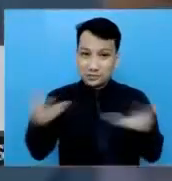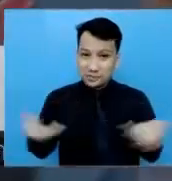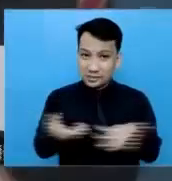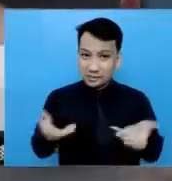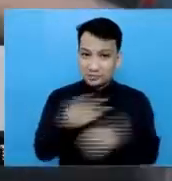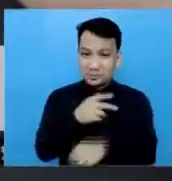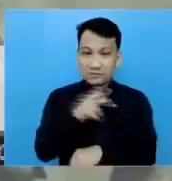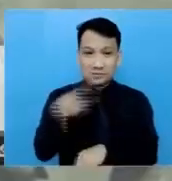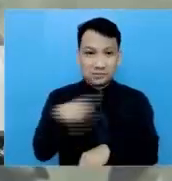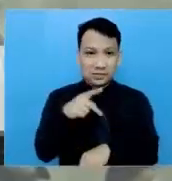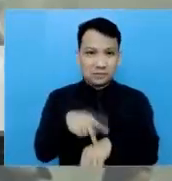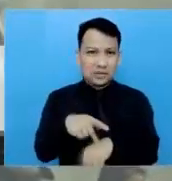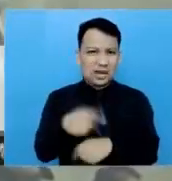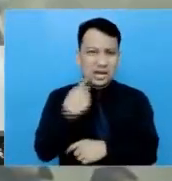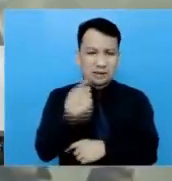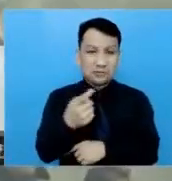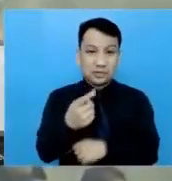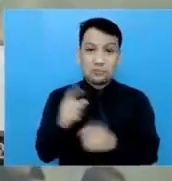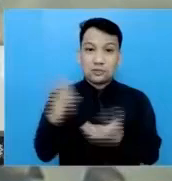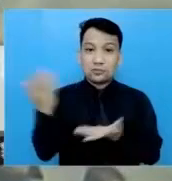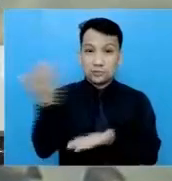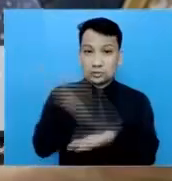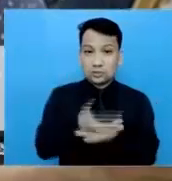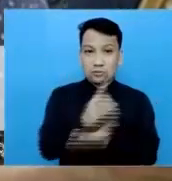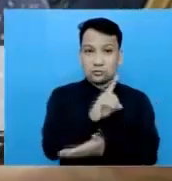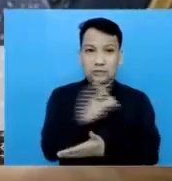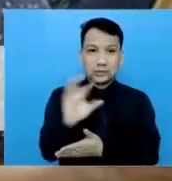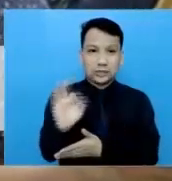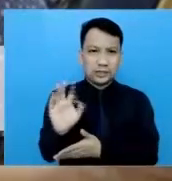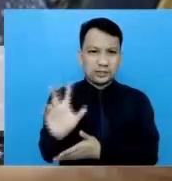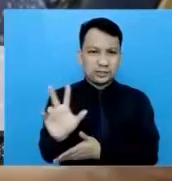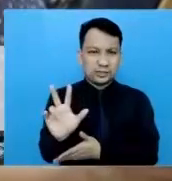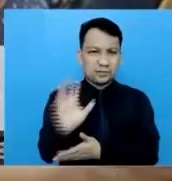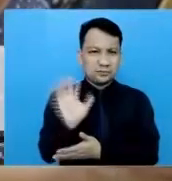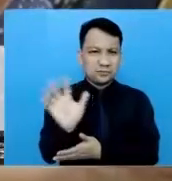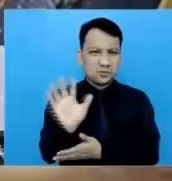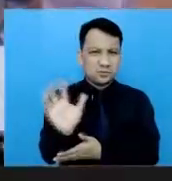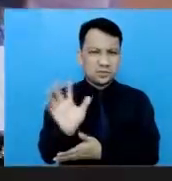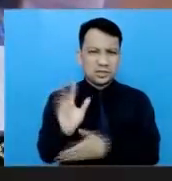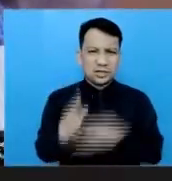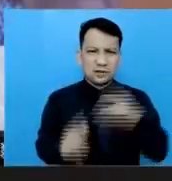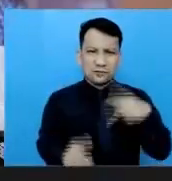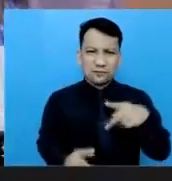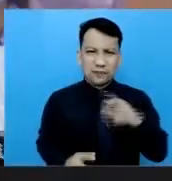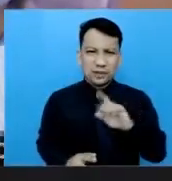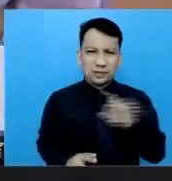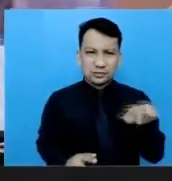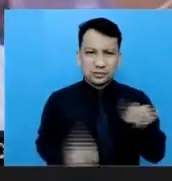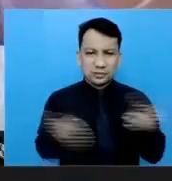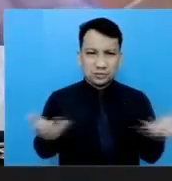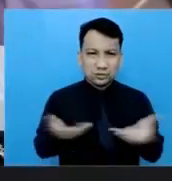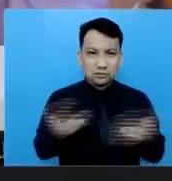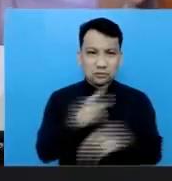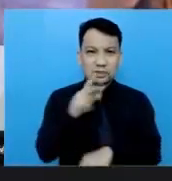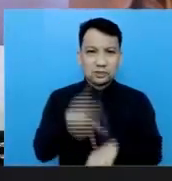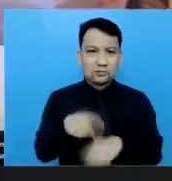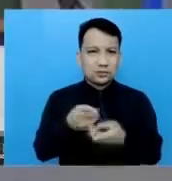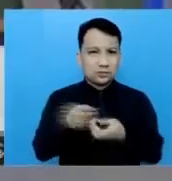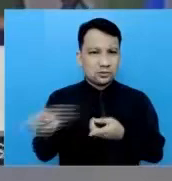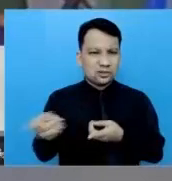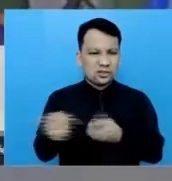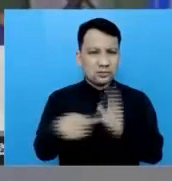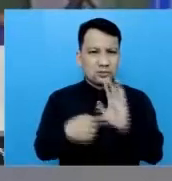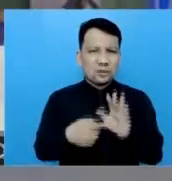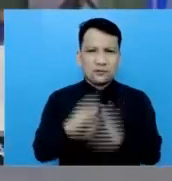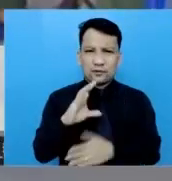Kamakailan lang, dumating ang 193,050 doses ng Pfizer vaccine sa Pilipinas na donasyon mula sa COVAX